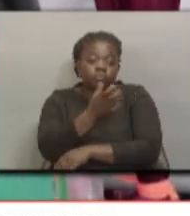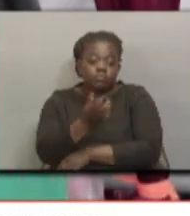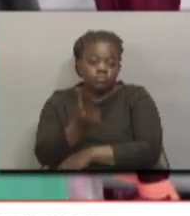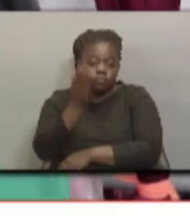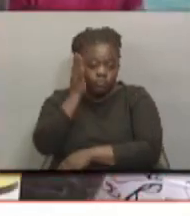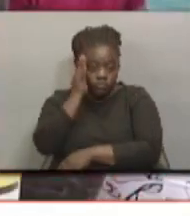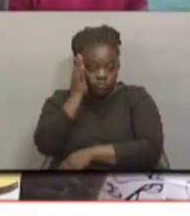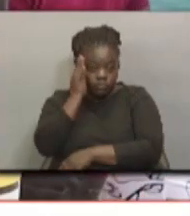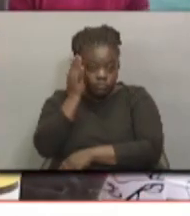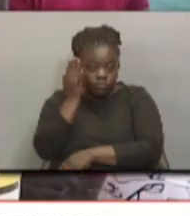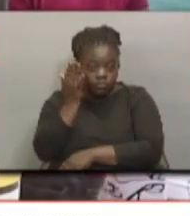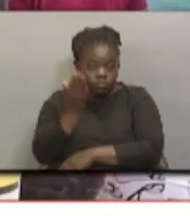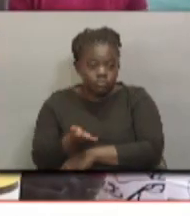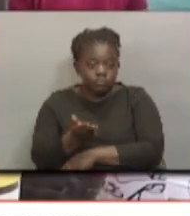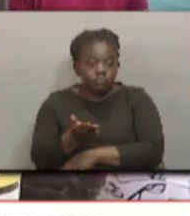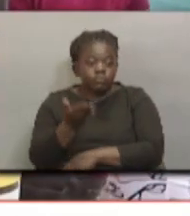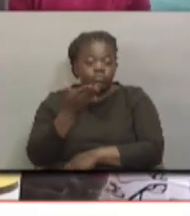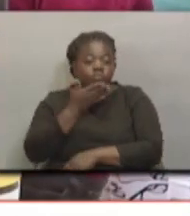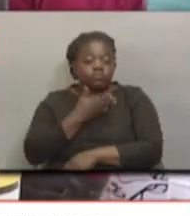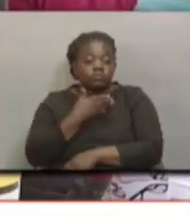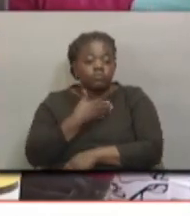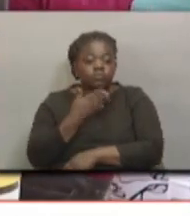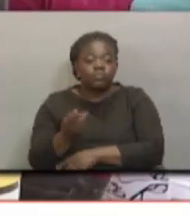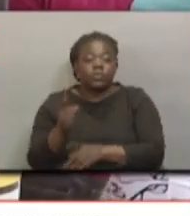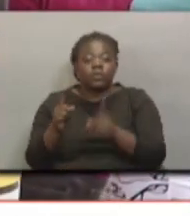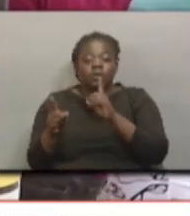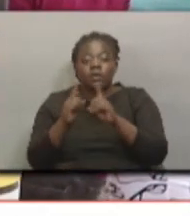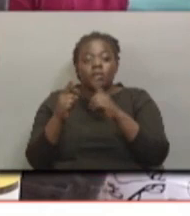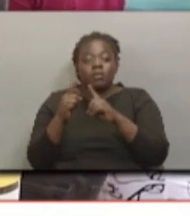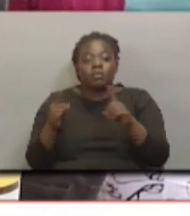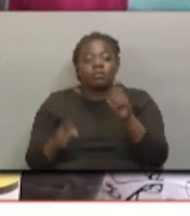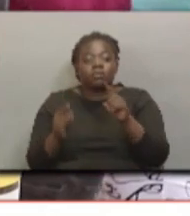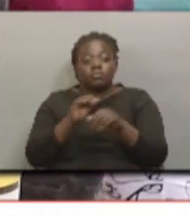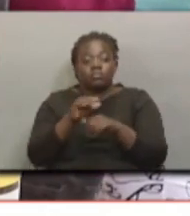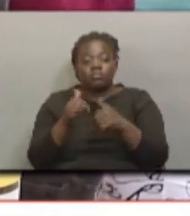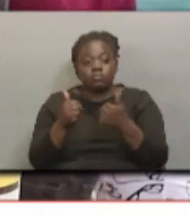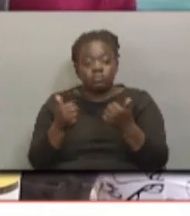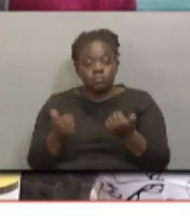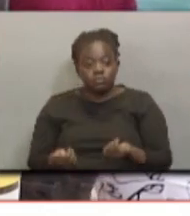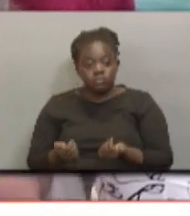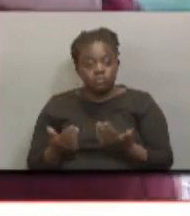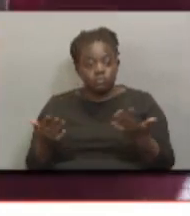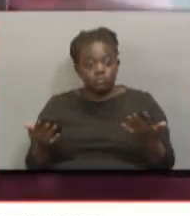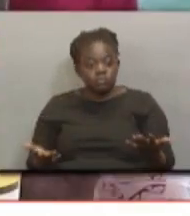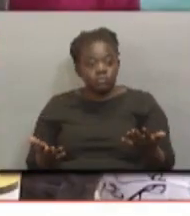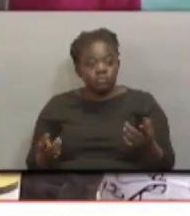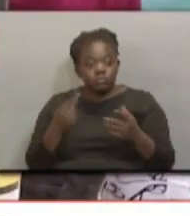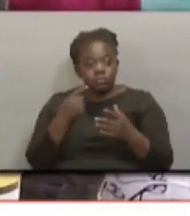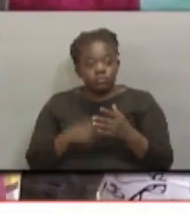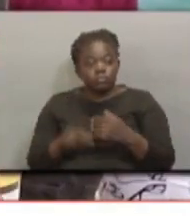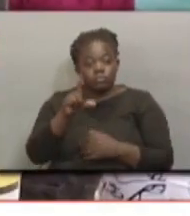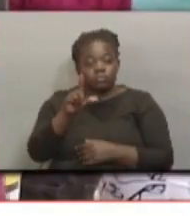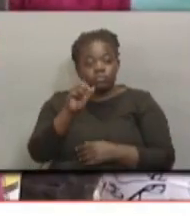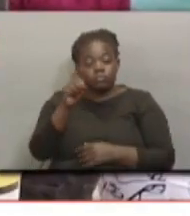manyiko wano aba twina zira nyingabe kugambye ezenja ulo lanje zitakula konna bubi lanje zitambuli zitatambuli yakobu no baita buliza